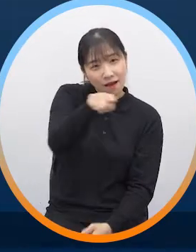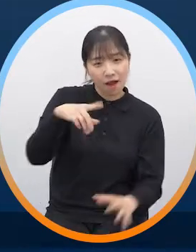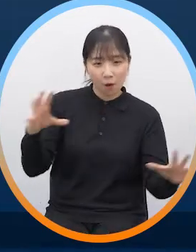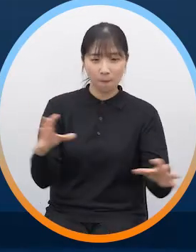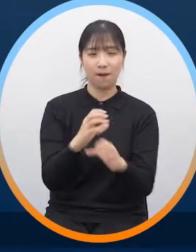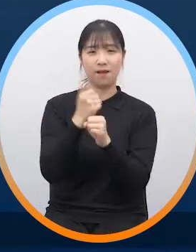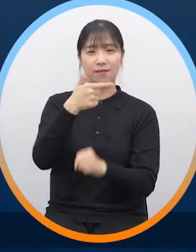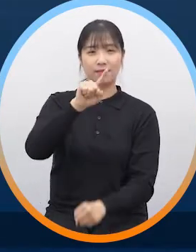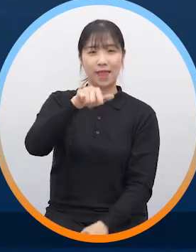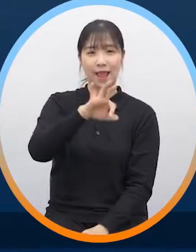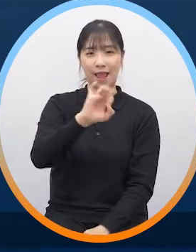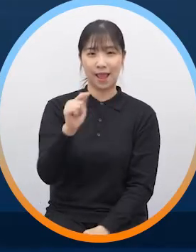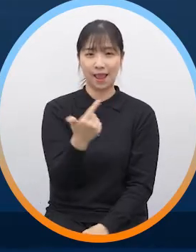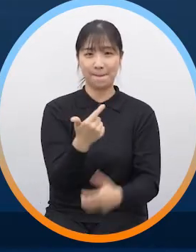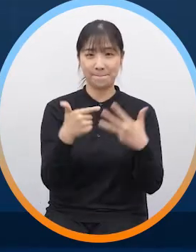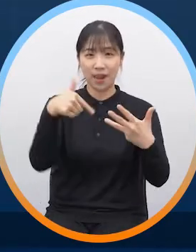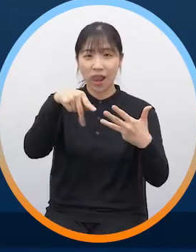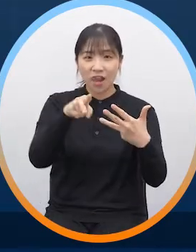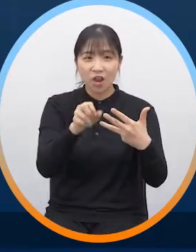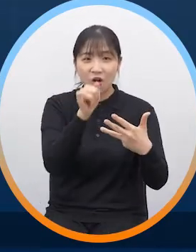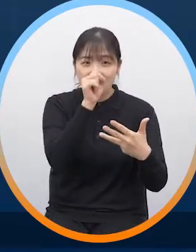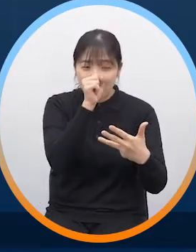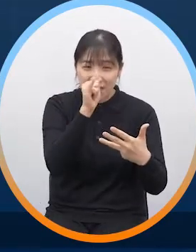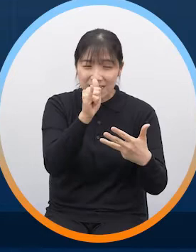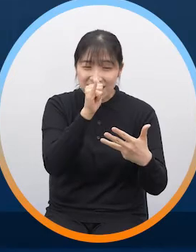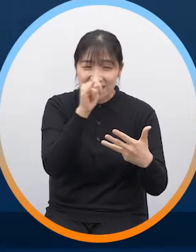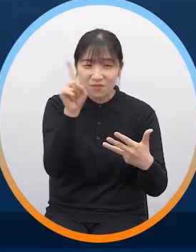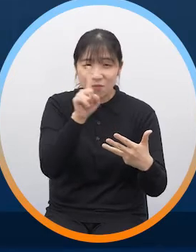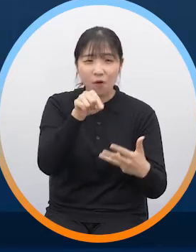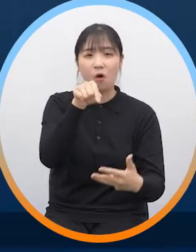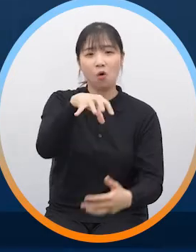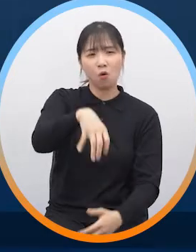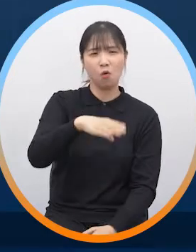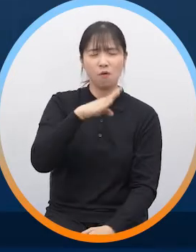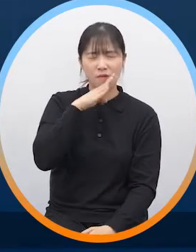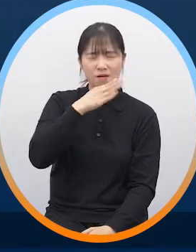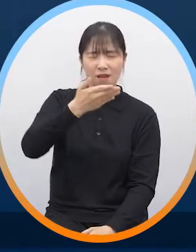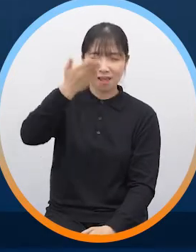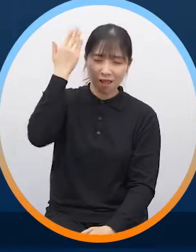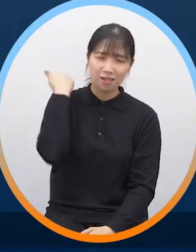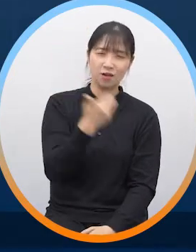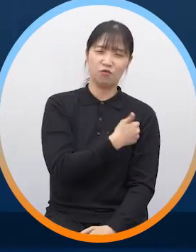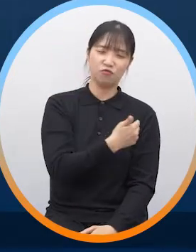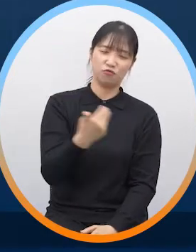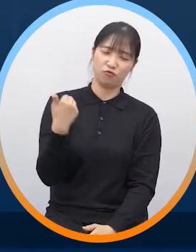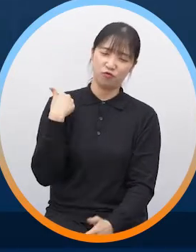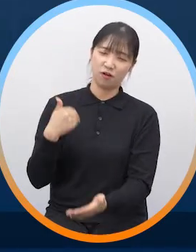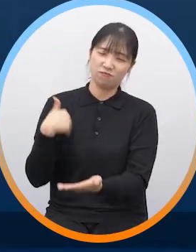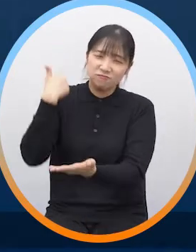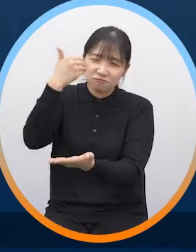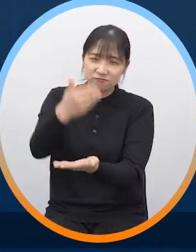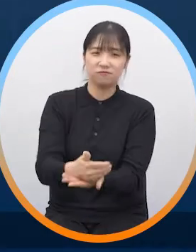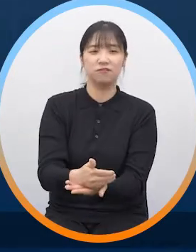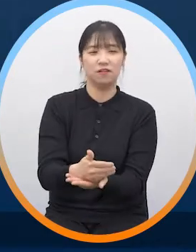나간 팔경이 있다는 것만이라도 그곳이 얼마나 옛날에 풍요롭고